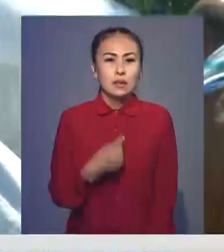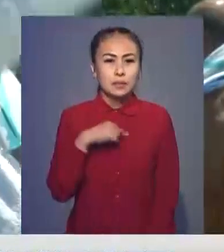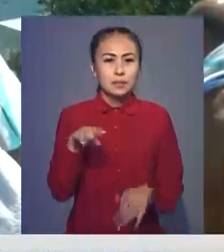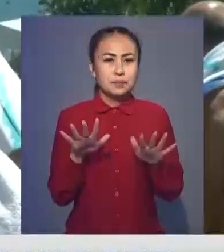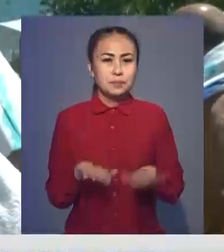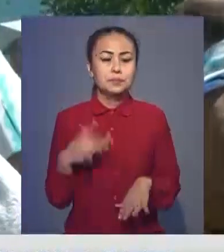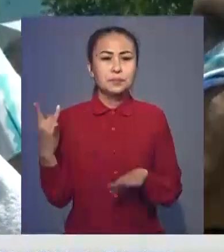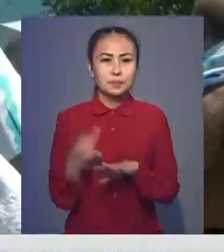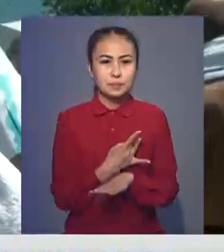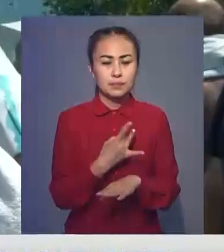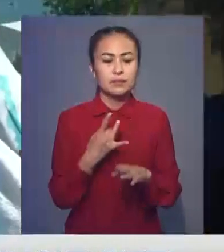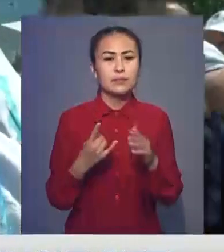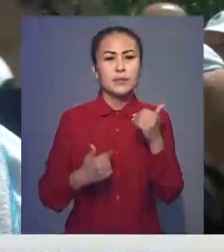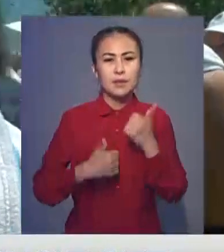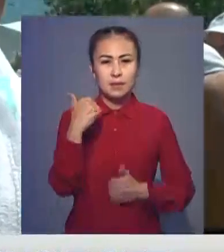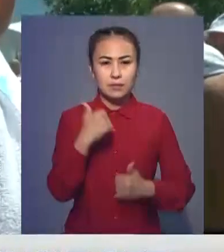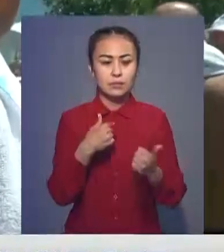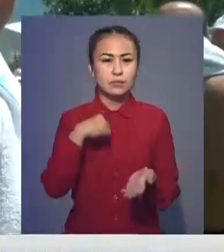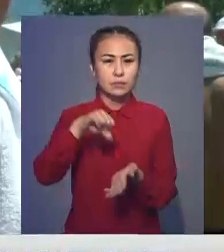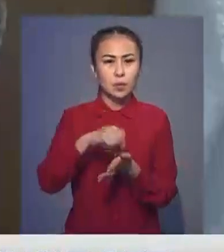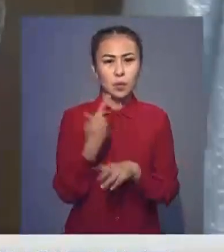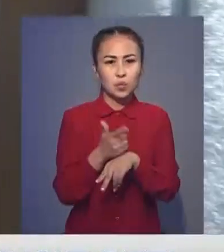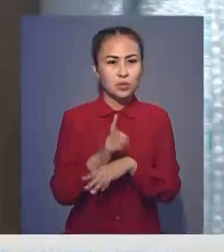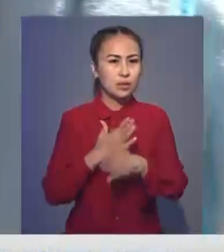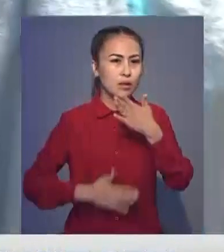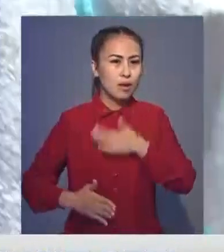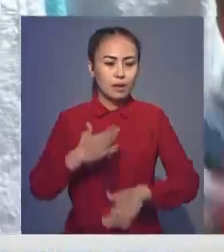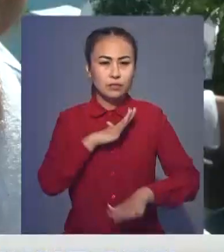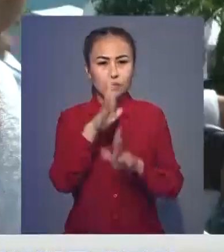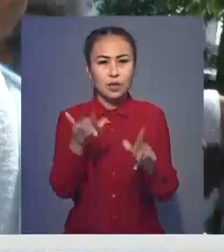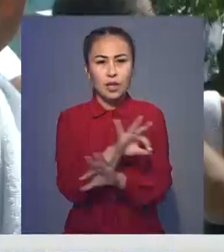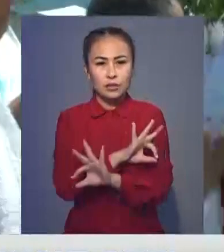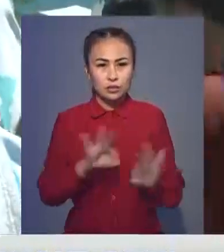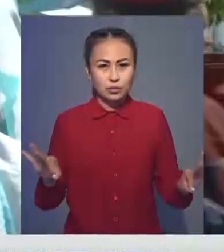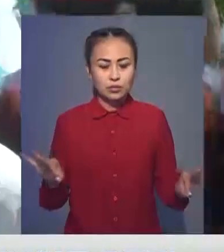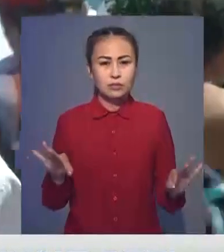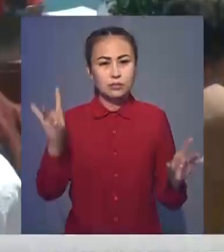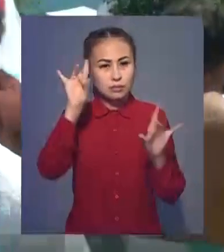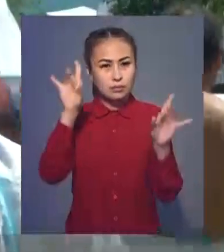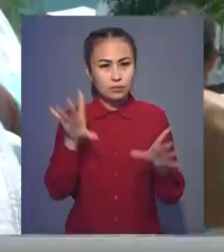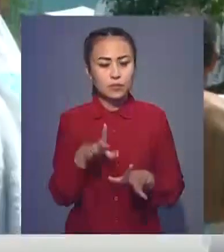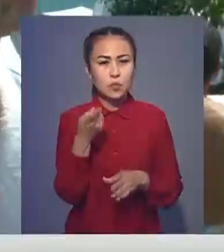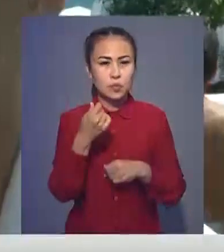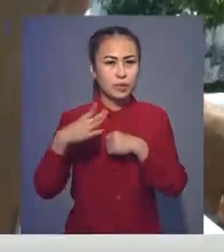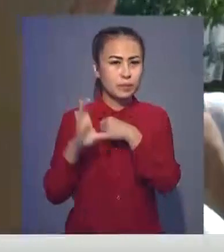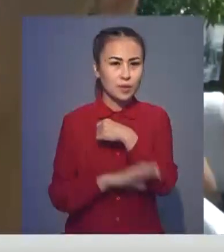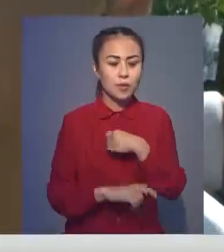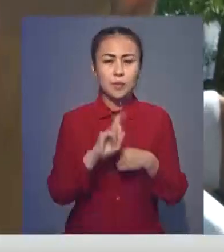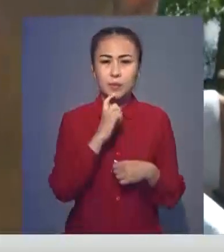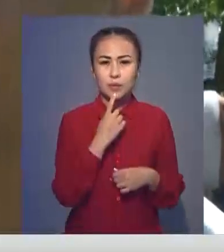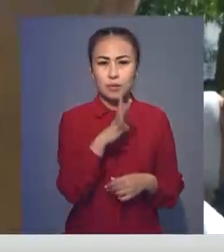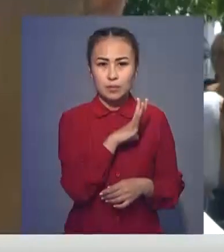келеді. Осындай жарысқа қатысқаныма өте қуаныштымын. Бәрі жақсы өтті. Аяғында кішкене қиын болды, бірақ